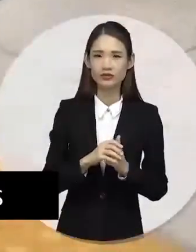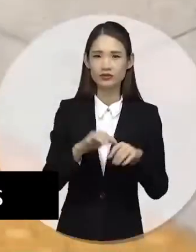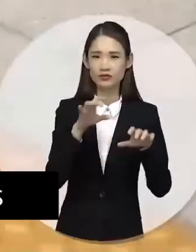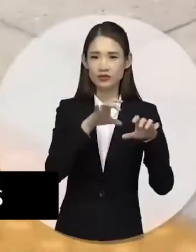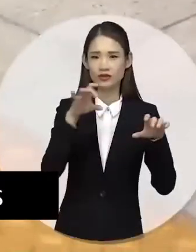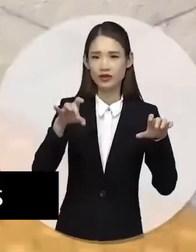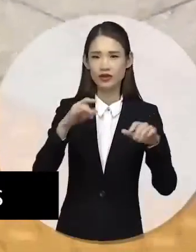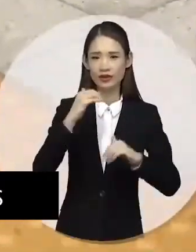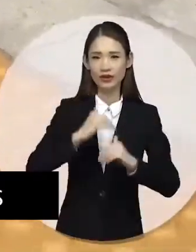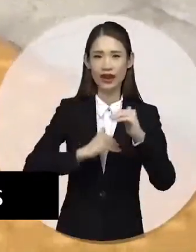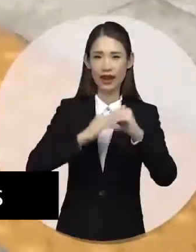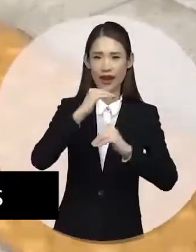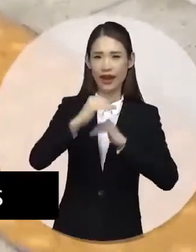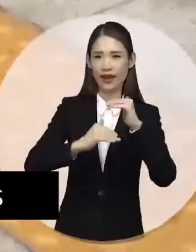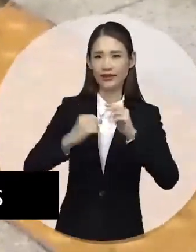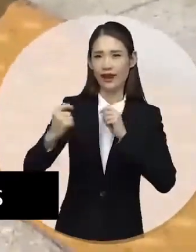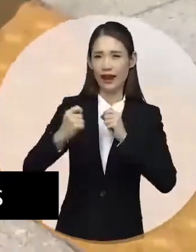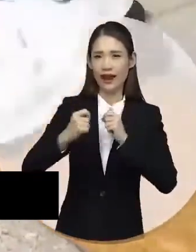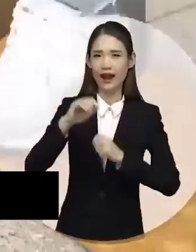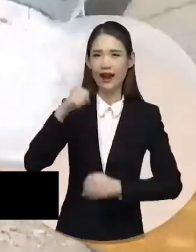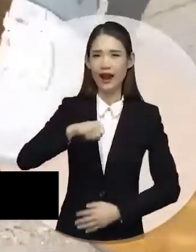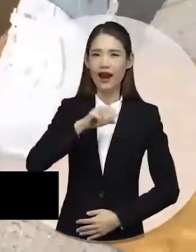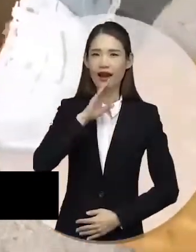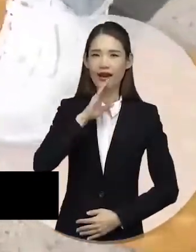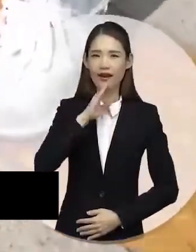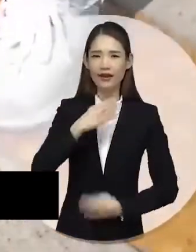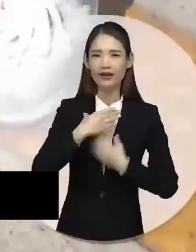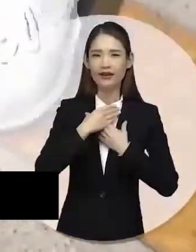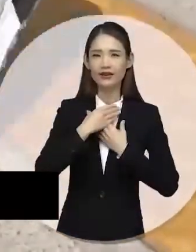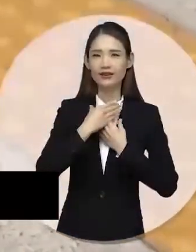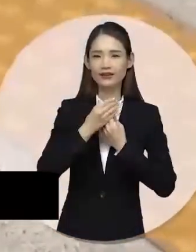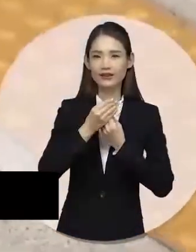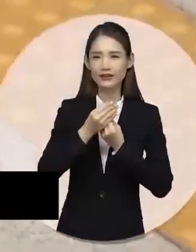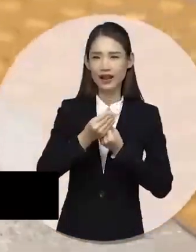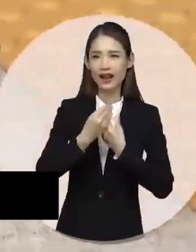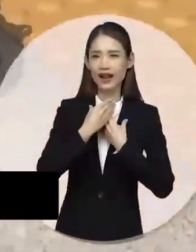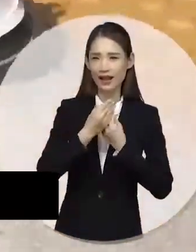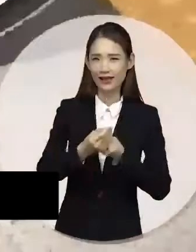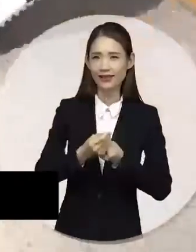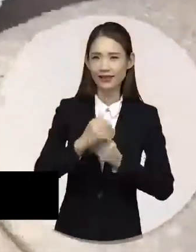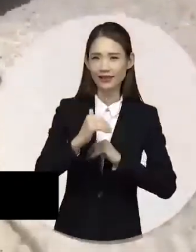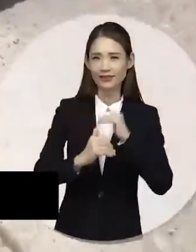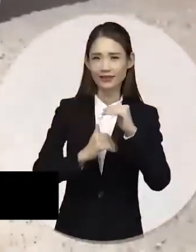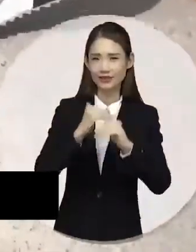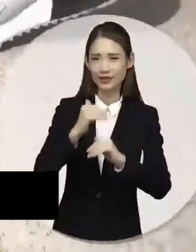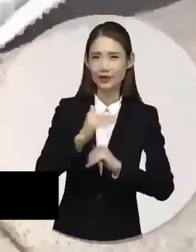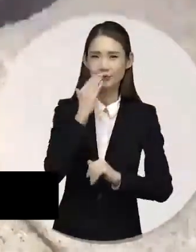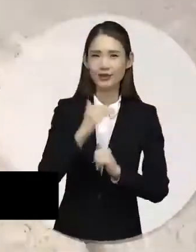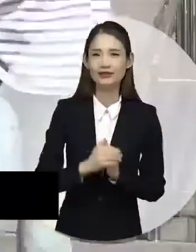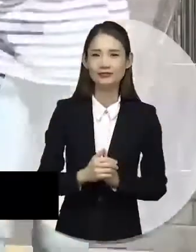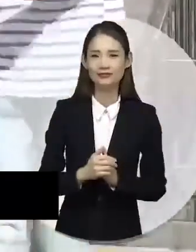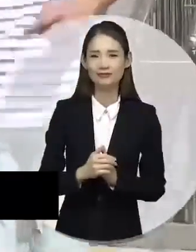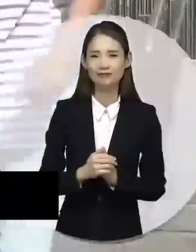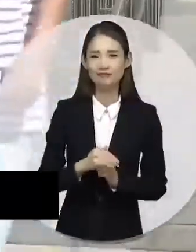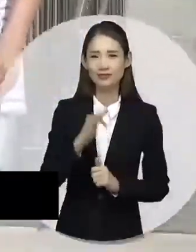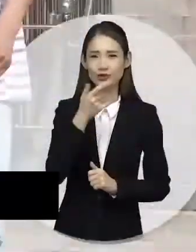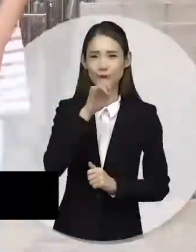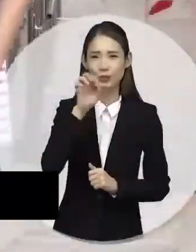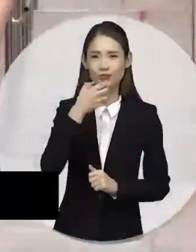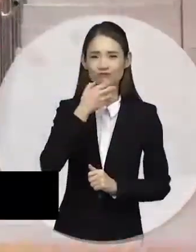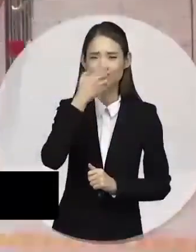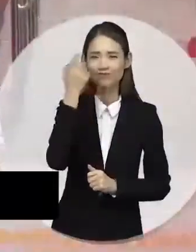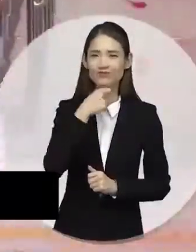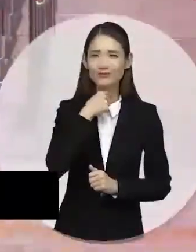점자 블록? 이 계단 앞인가 보네. 딱 이렇게 그럼 안전하게 내가 로망까지 갈 수 있는 거지. 이야. 로망으로 가는